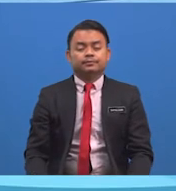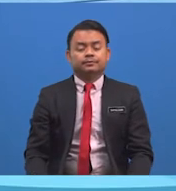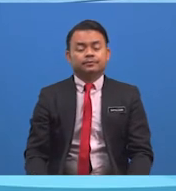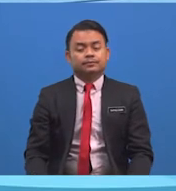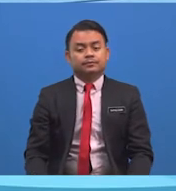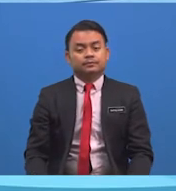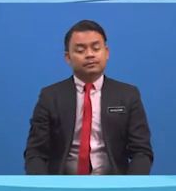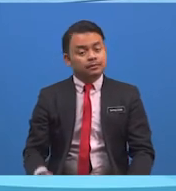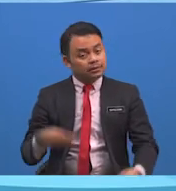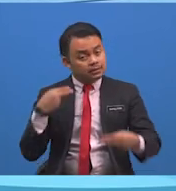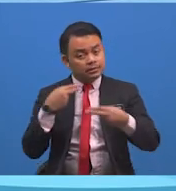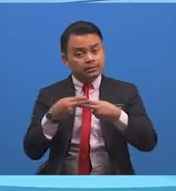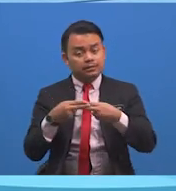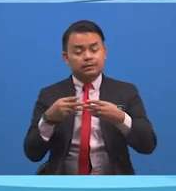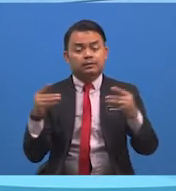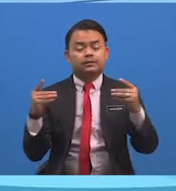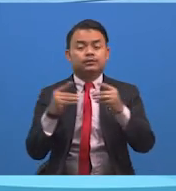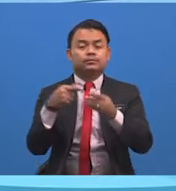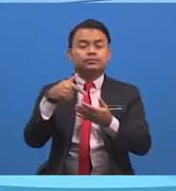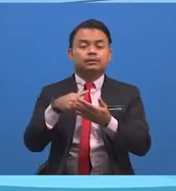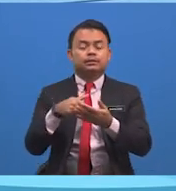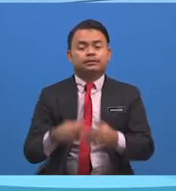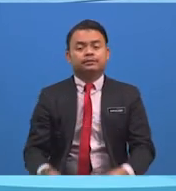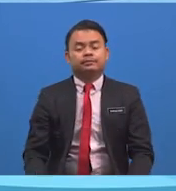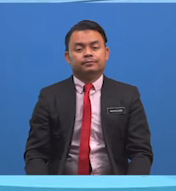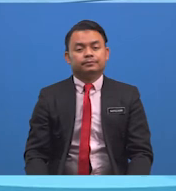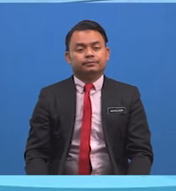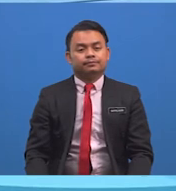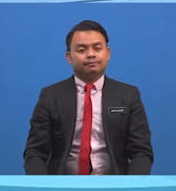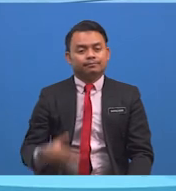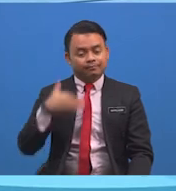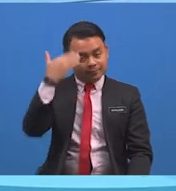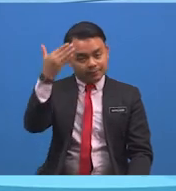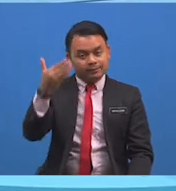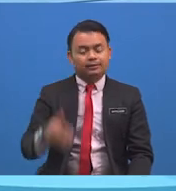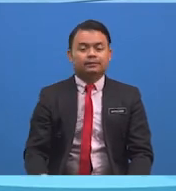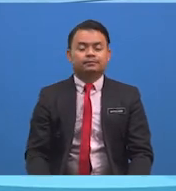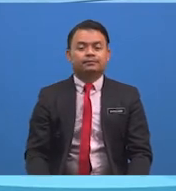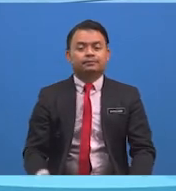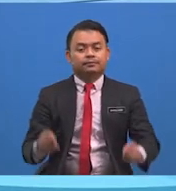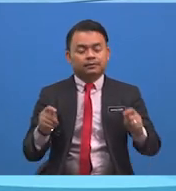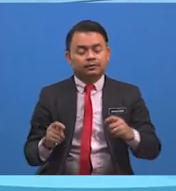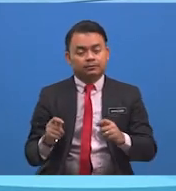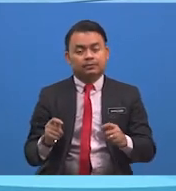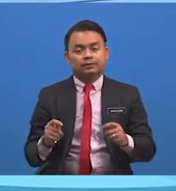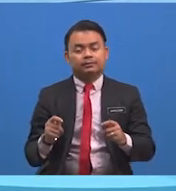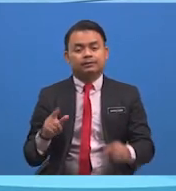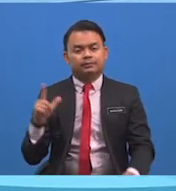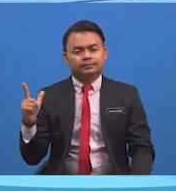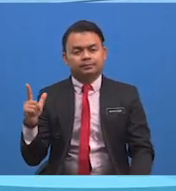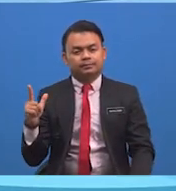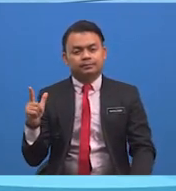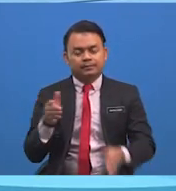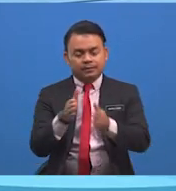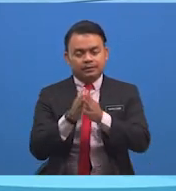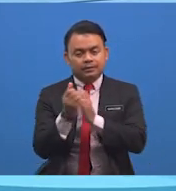Sehingga kita berjumpa lagi dalam rancangan yang akan datang. Terimalah salam sayang dari cikgu